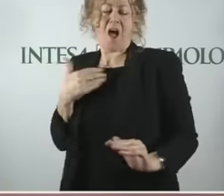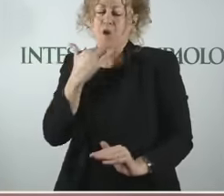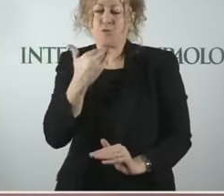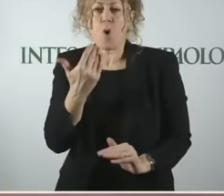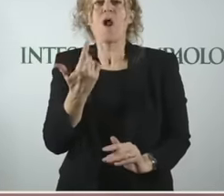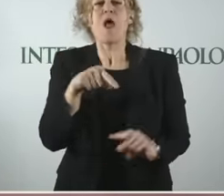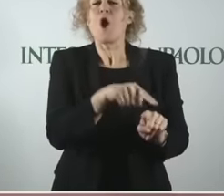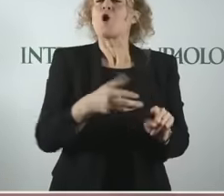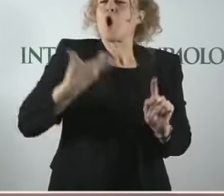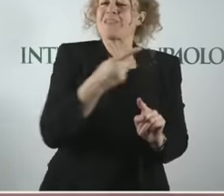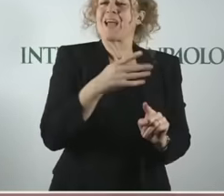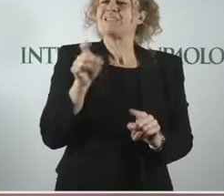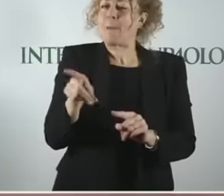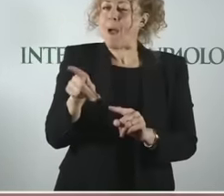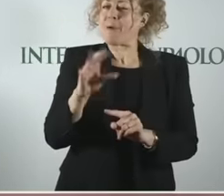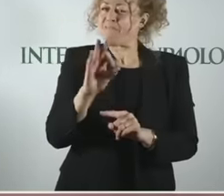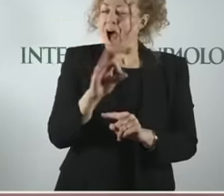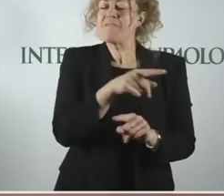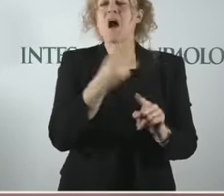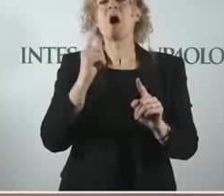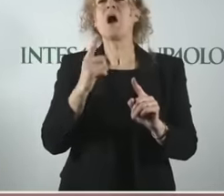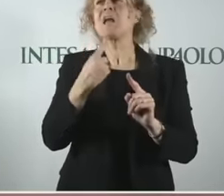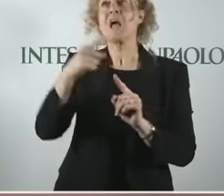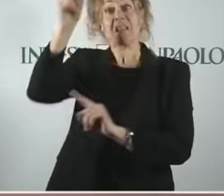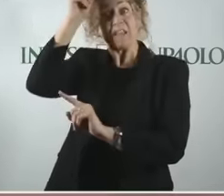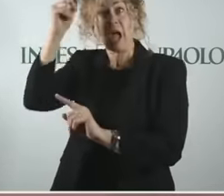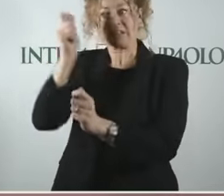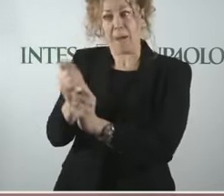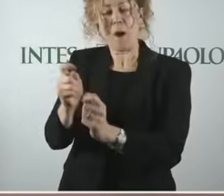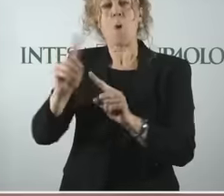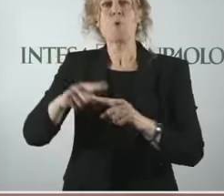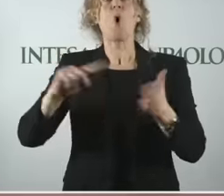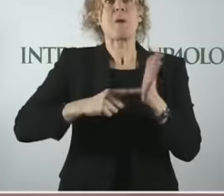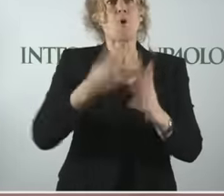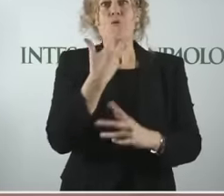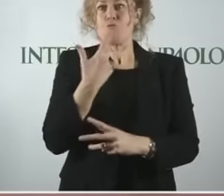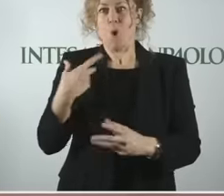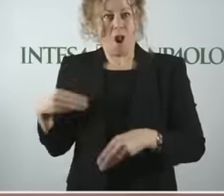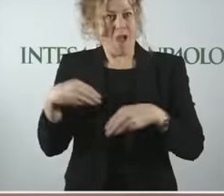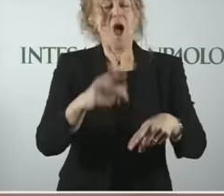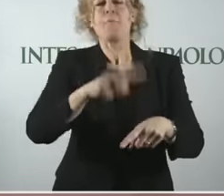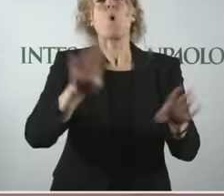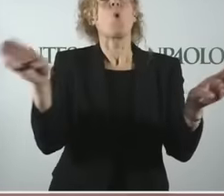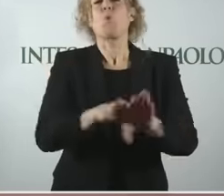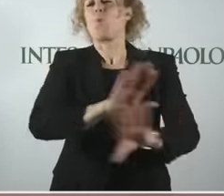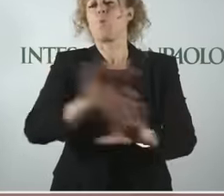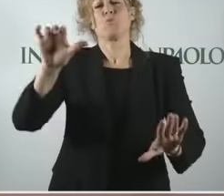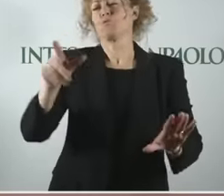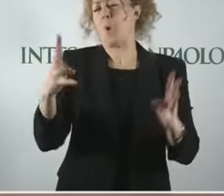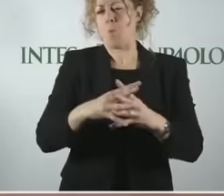la contessa Papa Fava loro erano pagati dai tedeschi volevano fare la Repubblica far finire la guerra e la contessa conclude sinteticamente